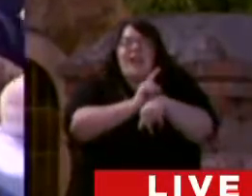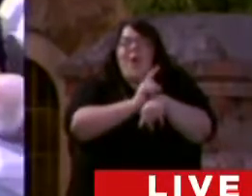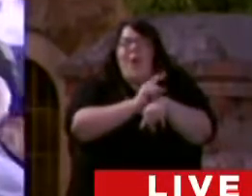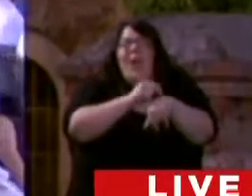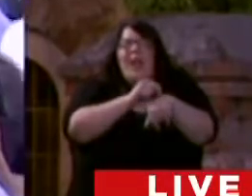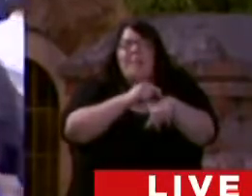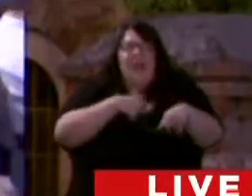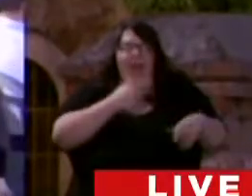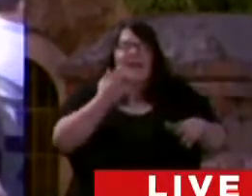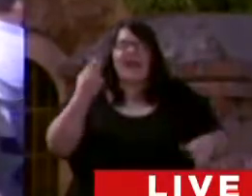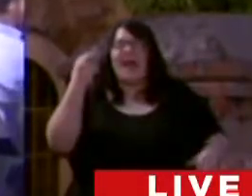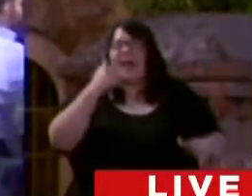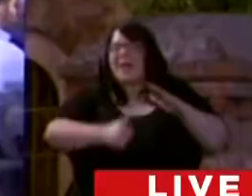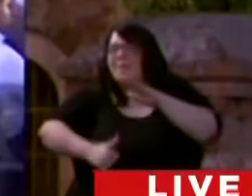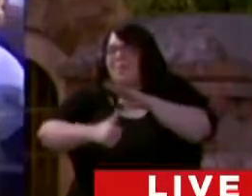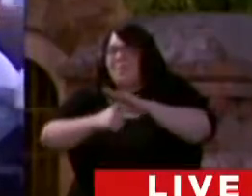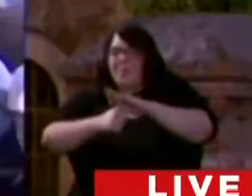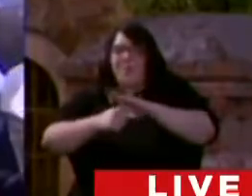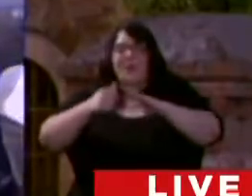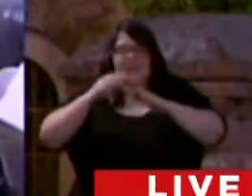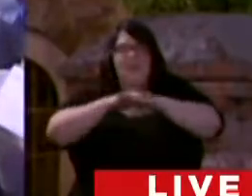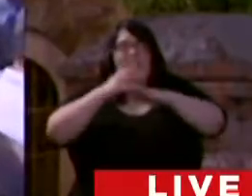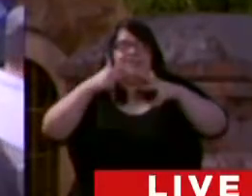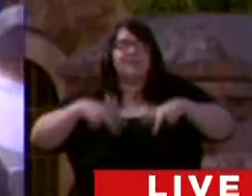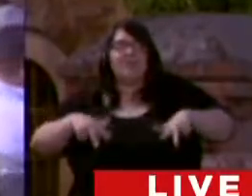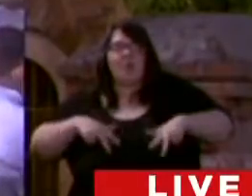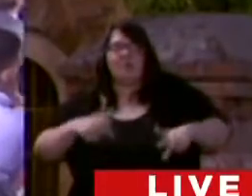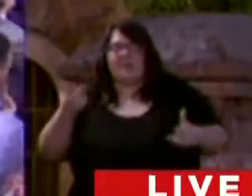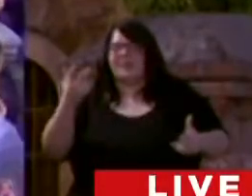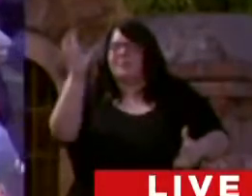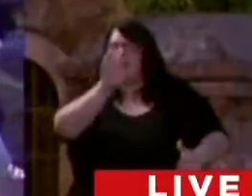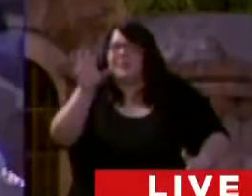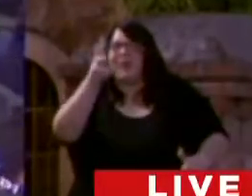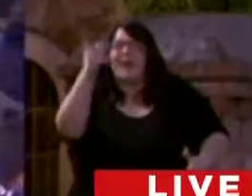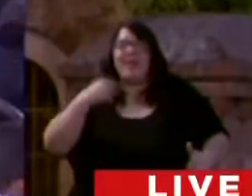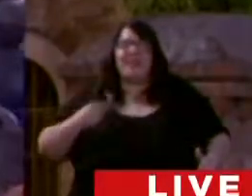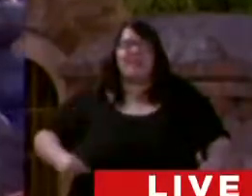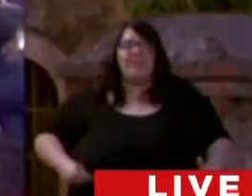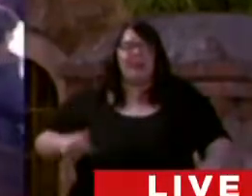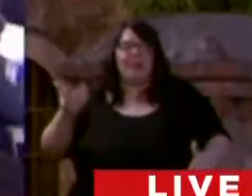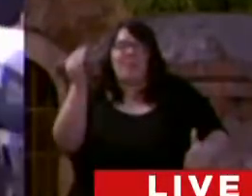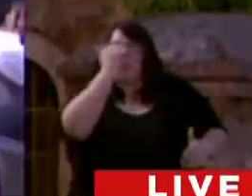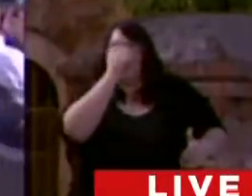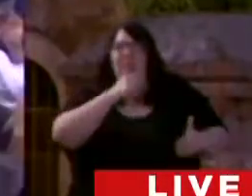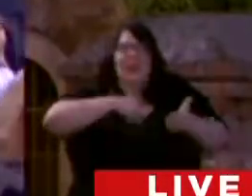από έναν υπουργό, από έναν περιφερειάρχη, από έναν δήμαρχο, οι οποίες χρειάζεται να ληφθούν άμεσα και δυναμικά.